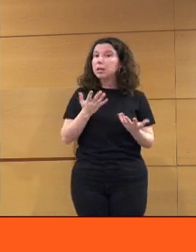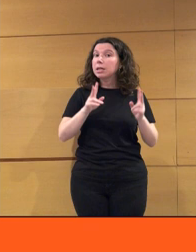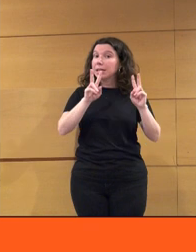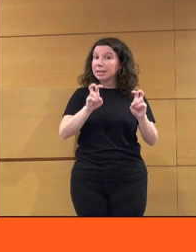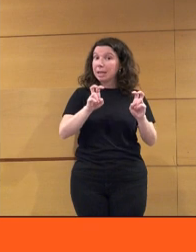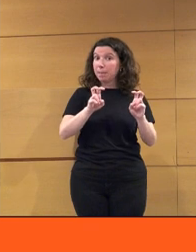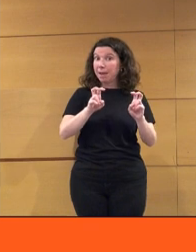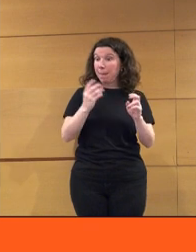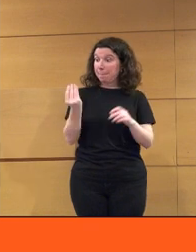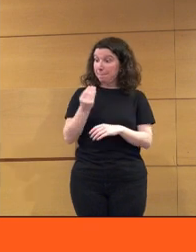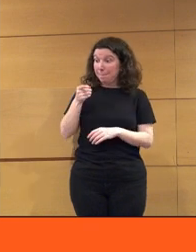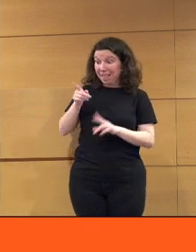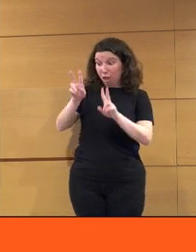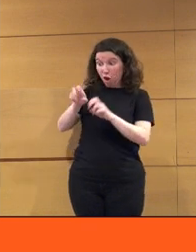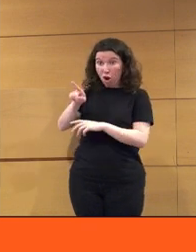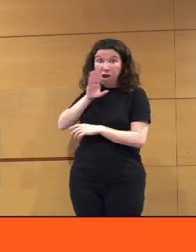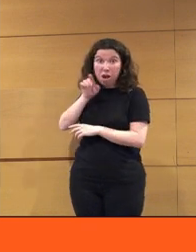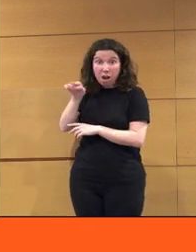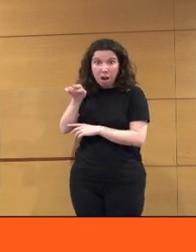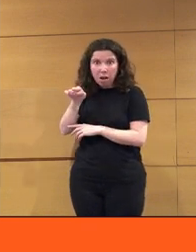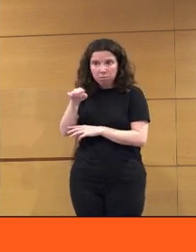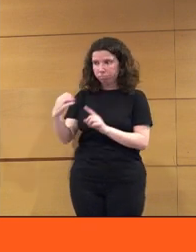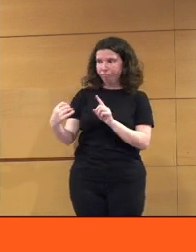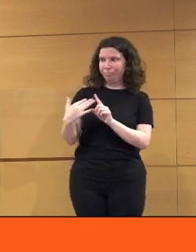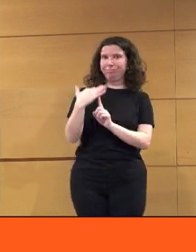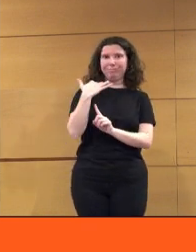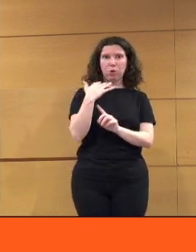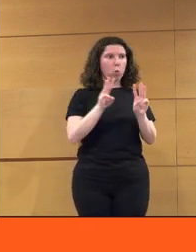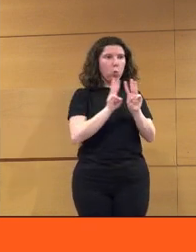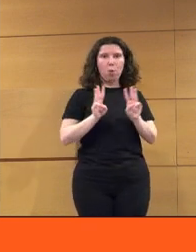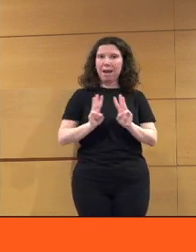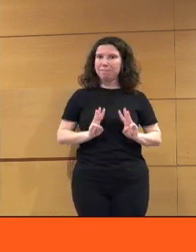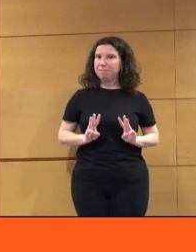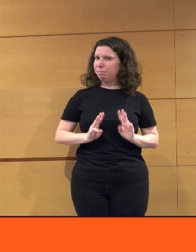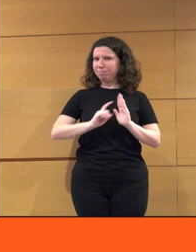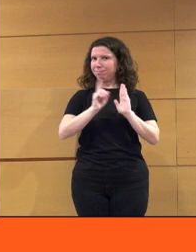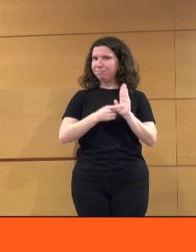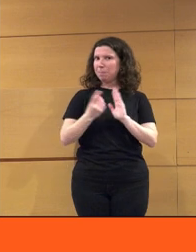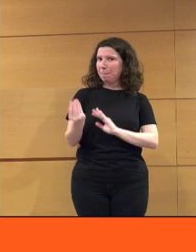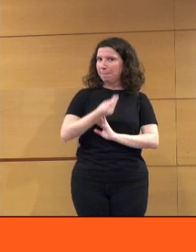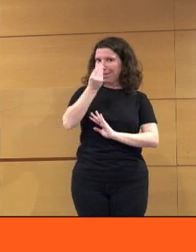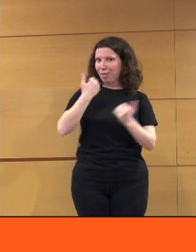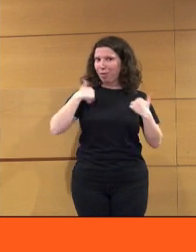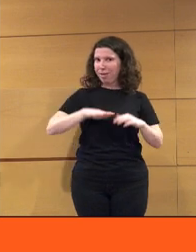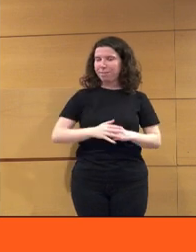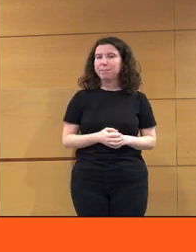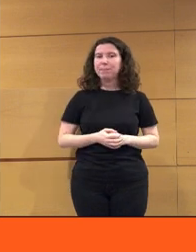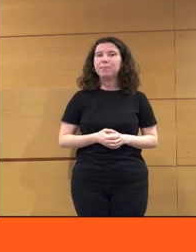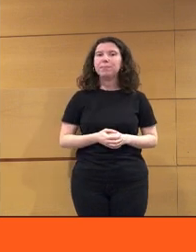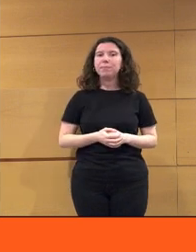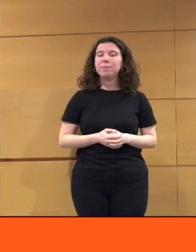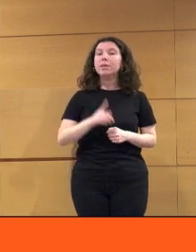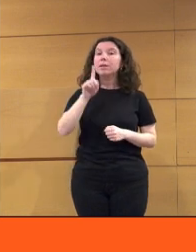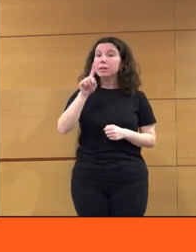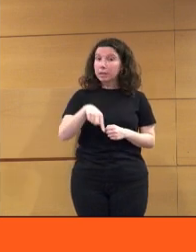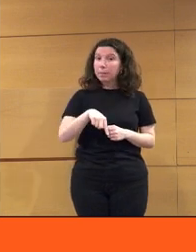GECO acaba impactant a totes les webs i, per tant, aquí s'han fet millores importants. I també